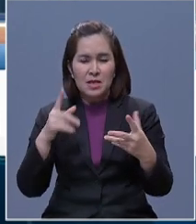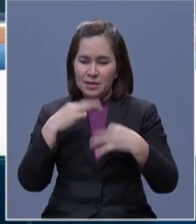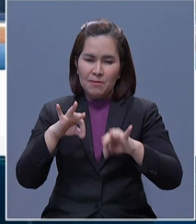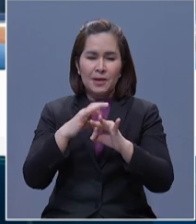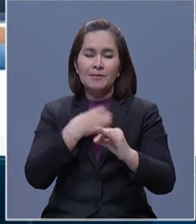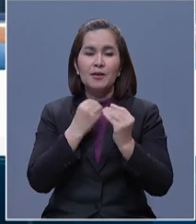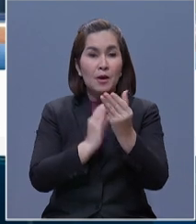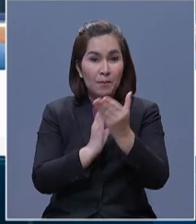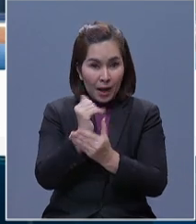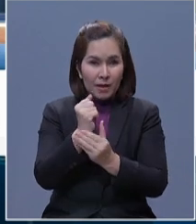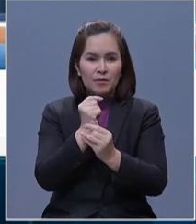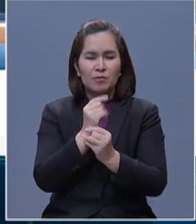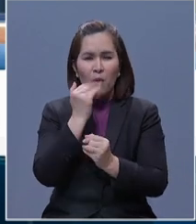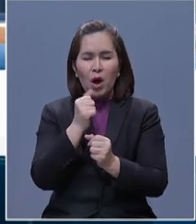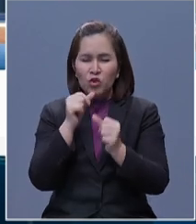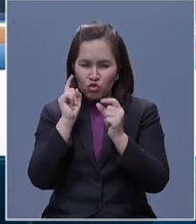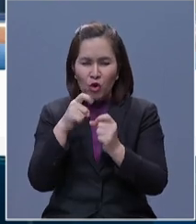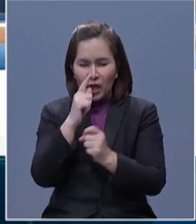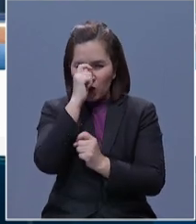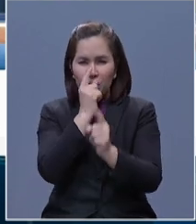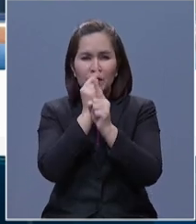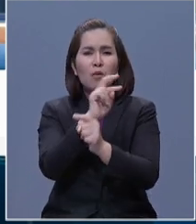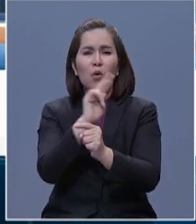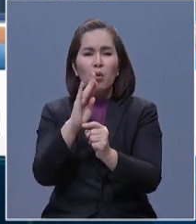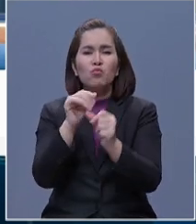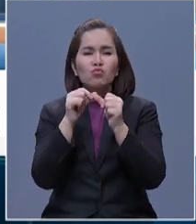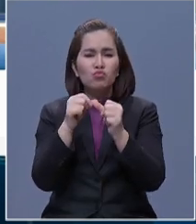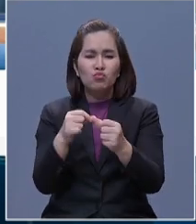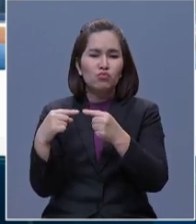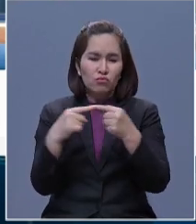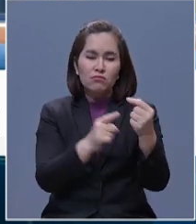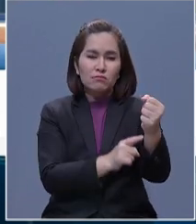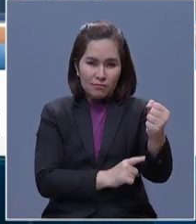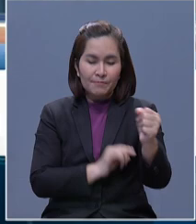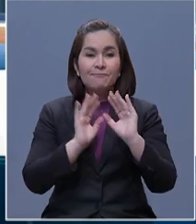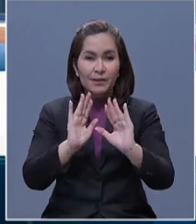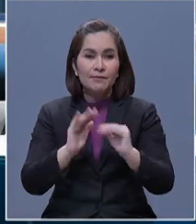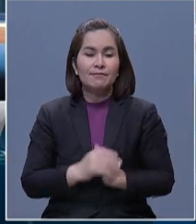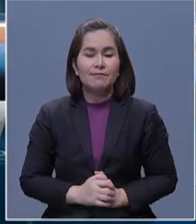ต้องอยู่กับระบบนี้ไปอีกนานนะครับคุณภูมิธรรมก็ทิ้งท้ายไว้แบบนี้นะฮะ